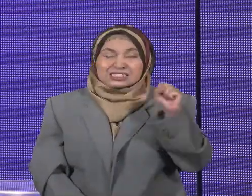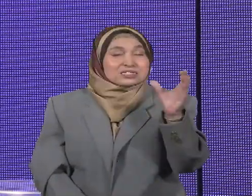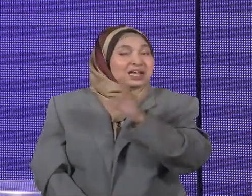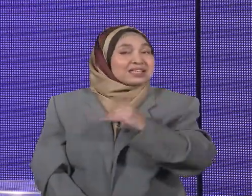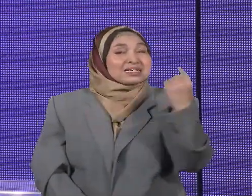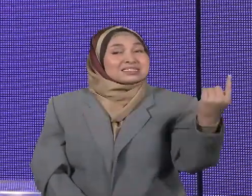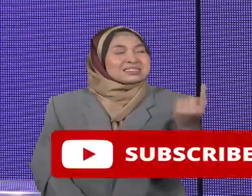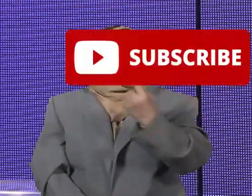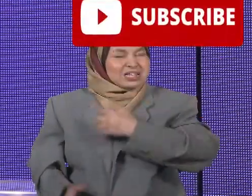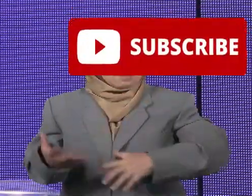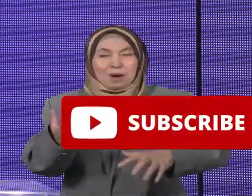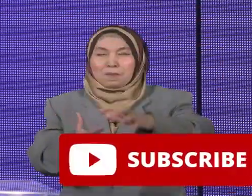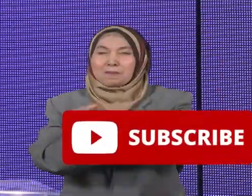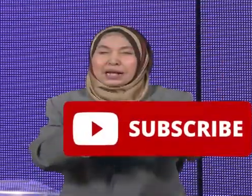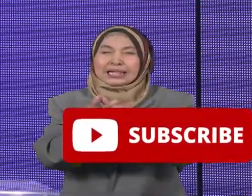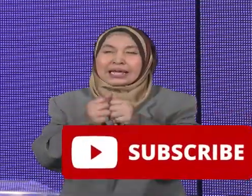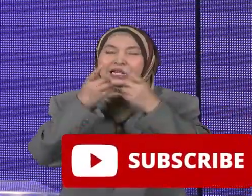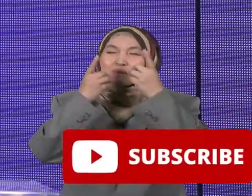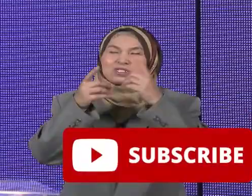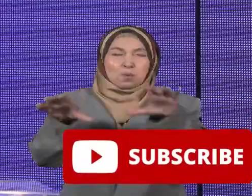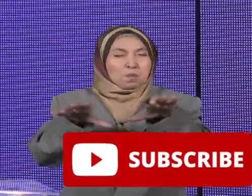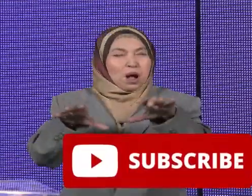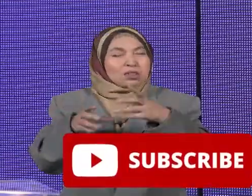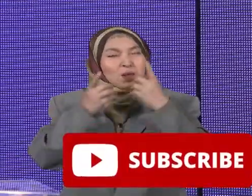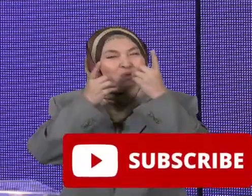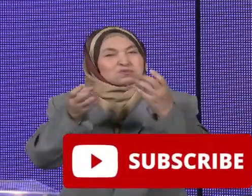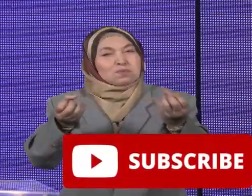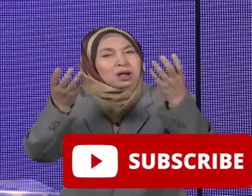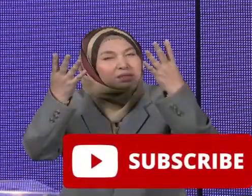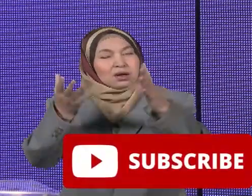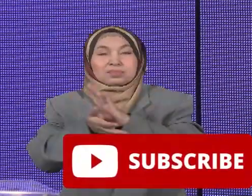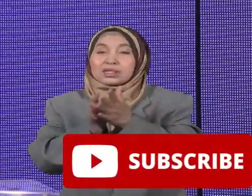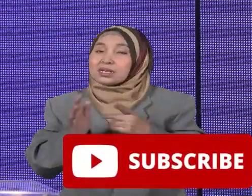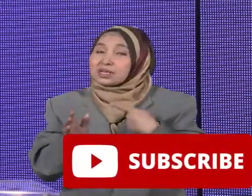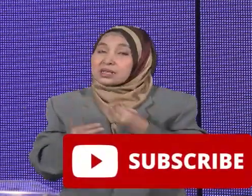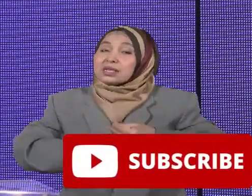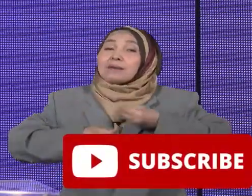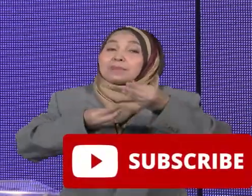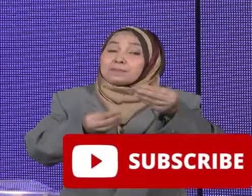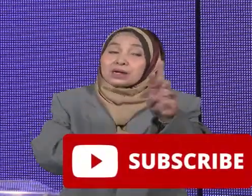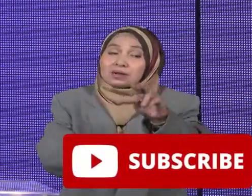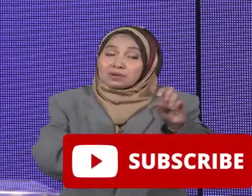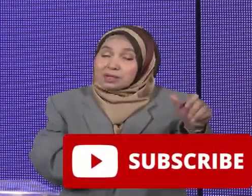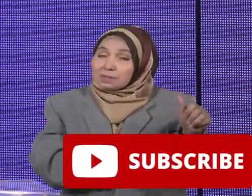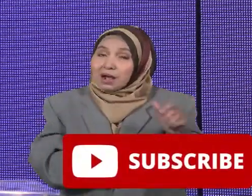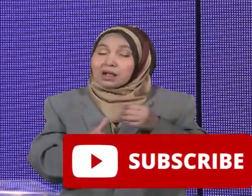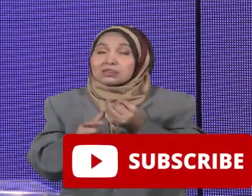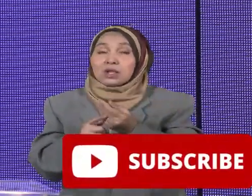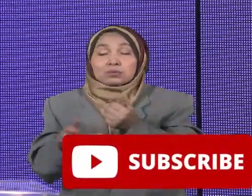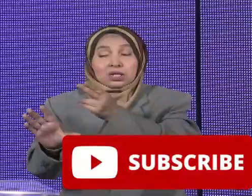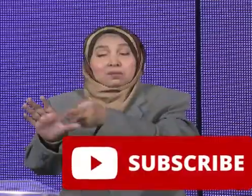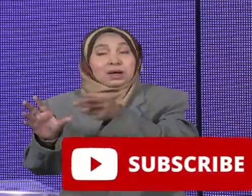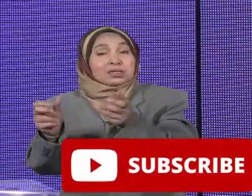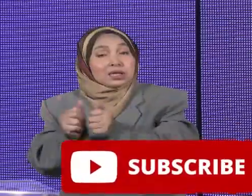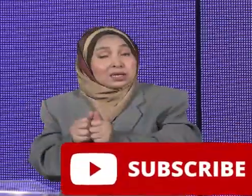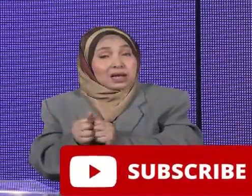sentiasa bergelumang dengan dosa. Ya, jadi maksudnya apabila terlibat dengan riba, sama ada kita yang memberi riba, na'udzubillah min zalik, ataupun terlibat dengan